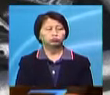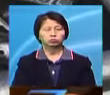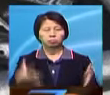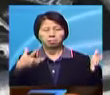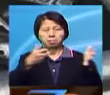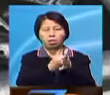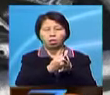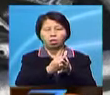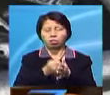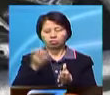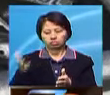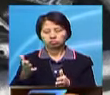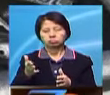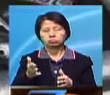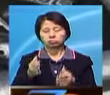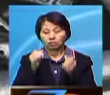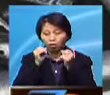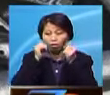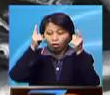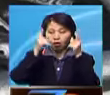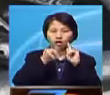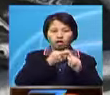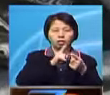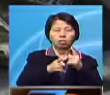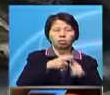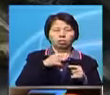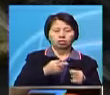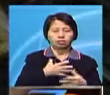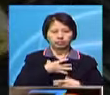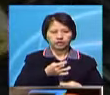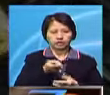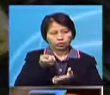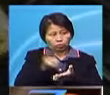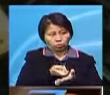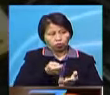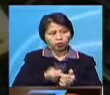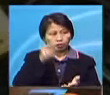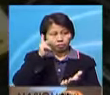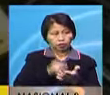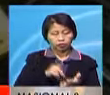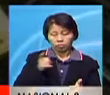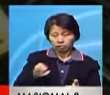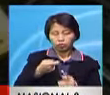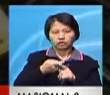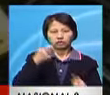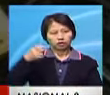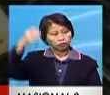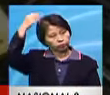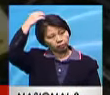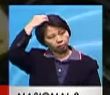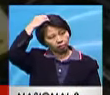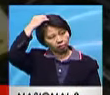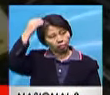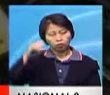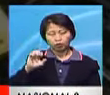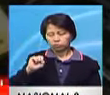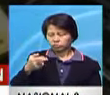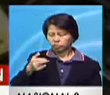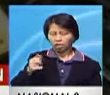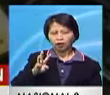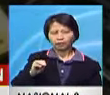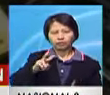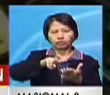Kemalangan yang menimpa Syaban jelas sekali mengejutkan rakan-rakan dan peminat golf negara yang cukup mengenali pemain berasal dari Selangor itu. Syaban